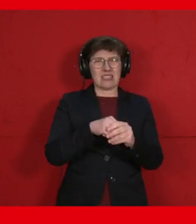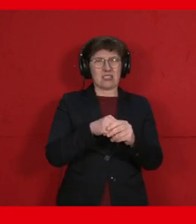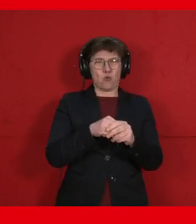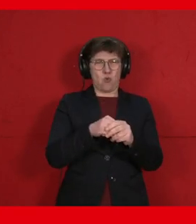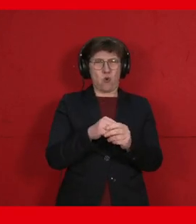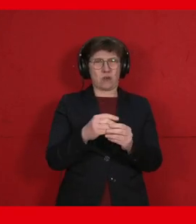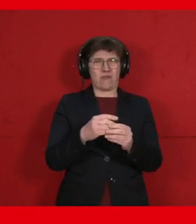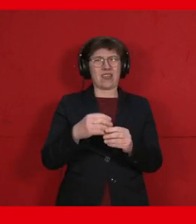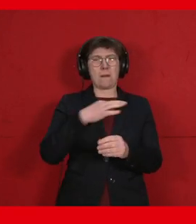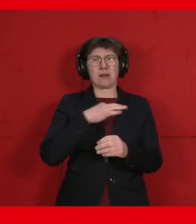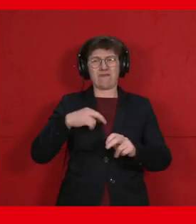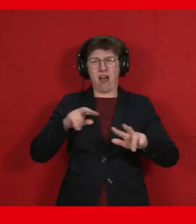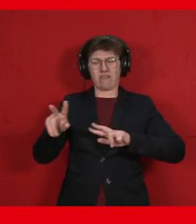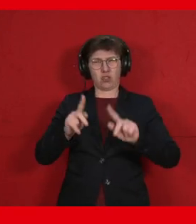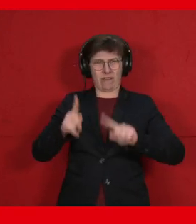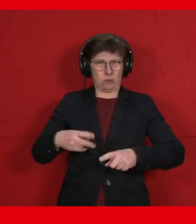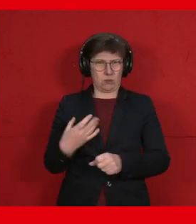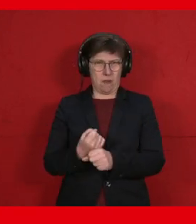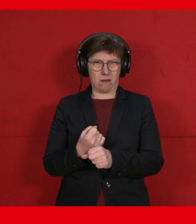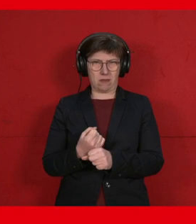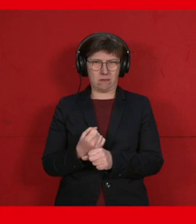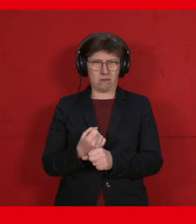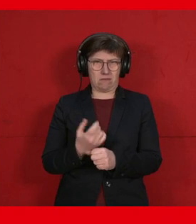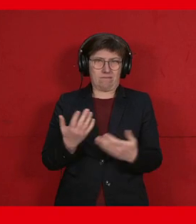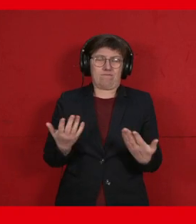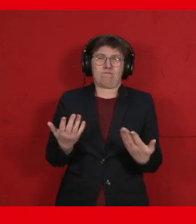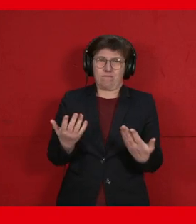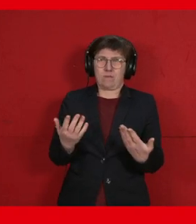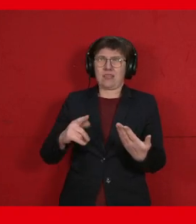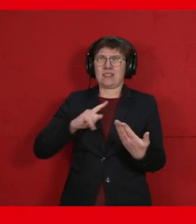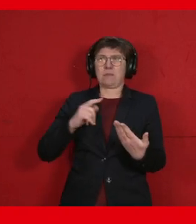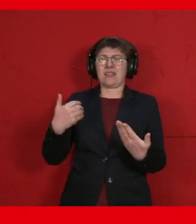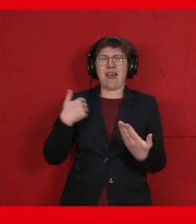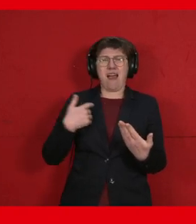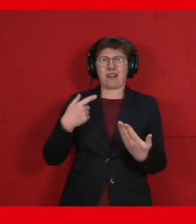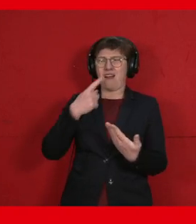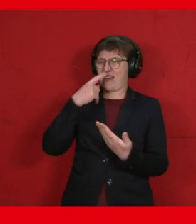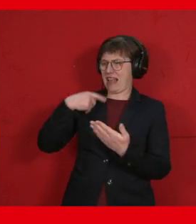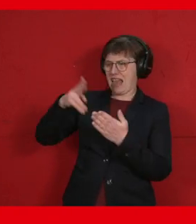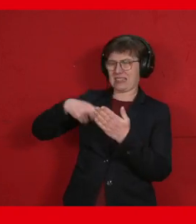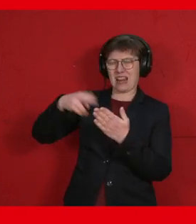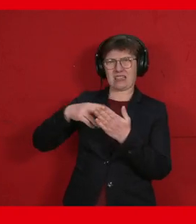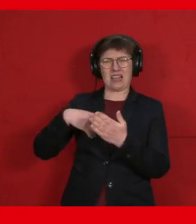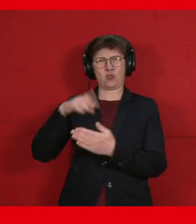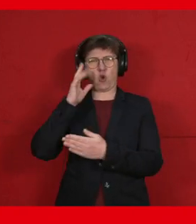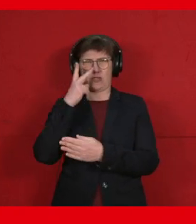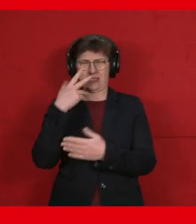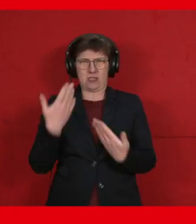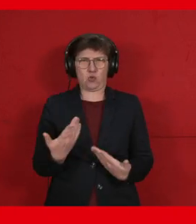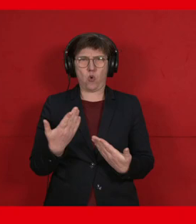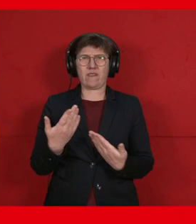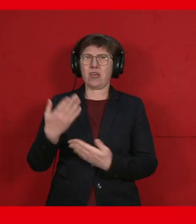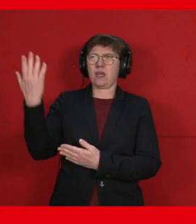es geht, wird privatwirtschaftlich sein. Das ärgert mich jedes Mal, wenn ich das irgendwo lese oder höre oder sehe, dass